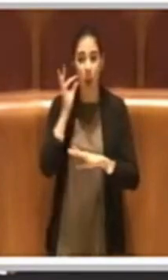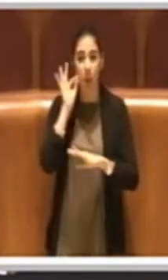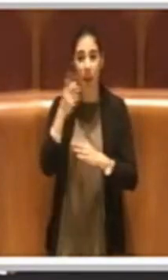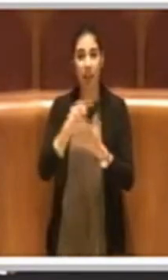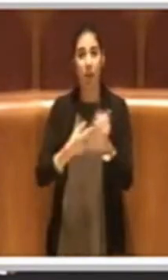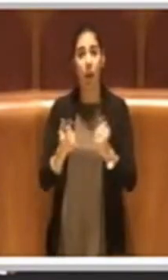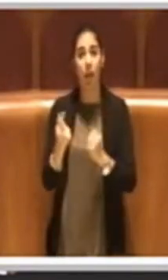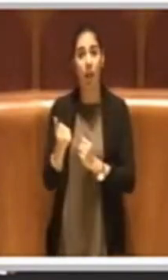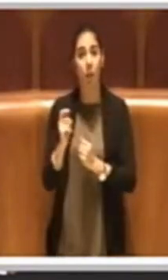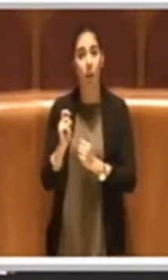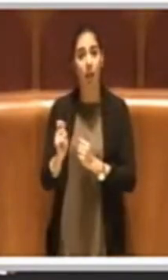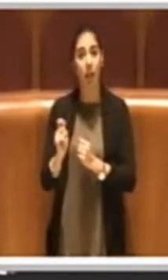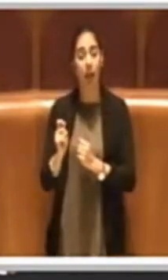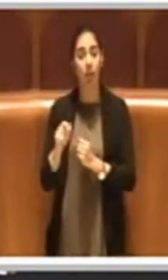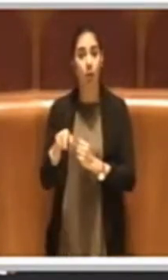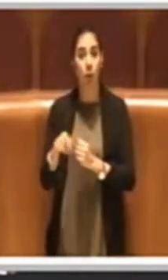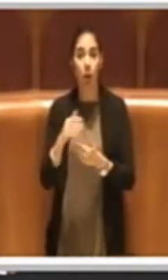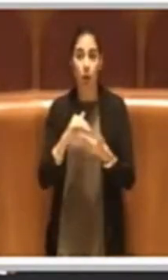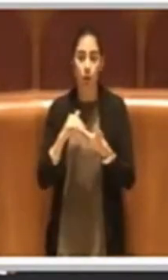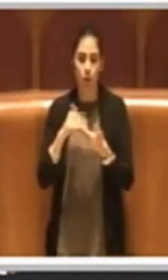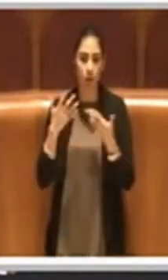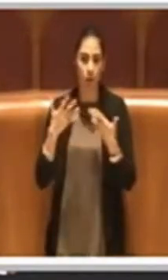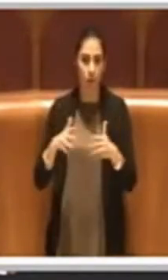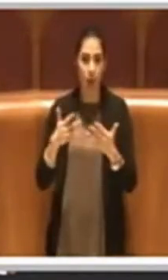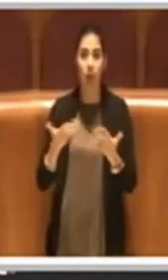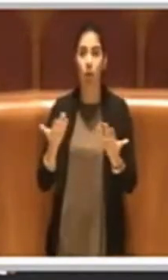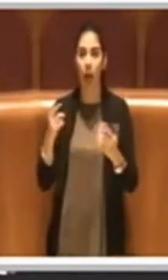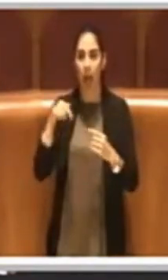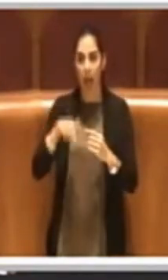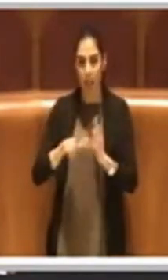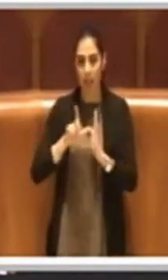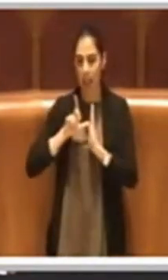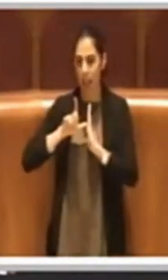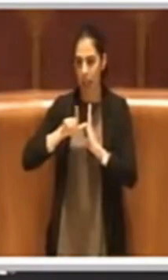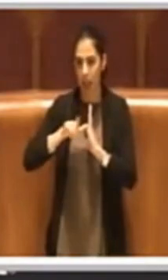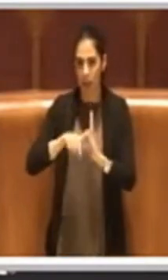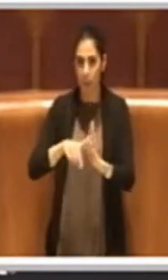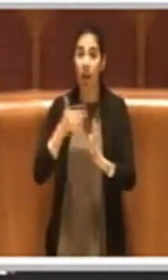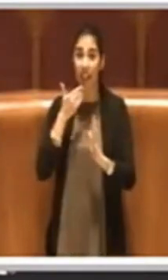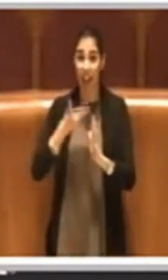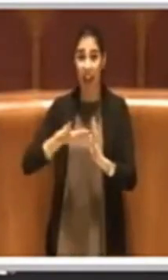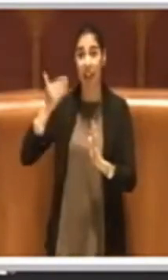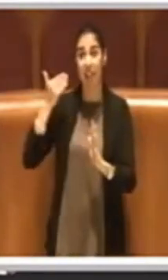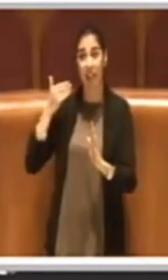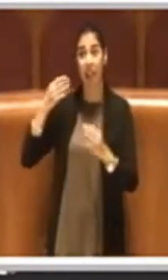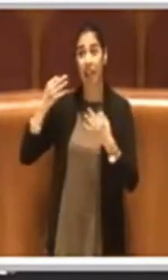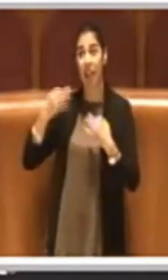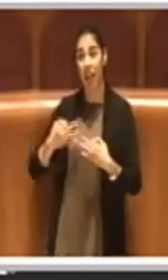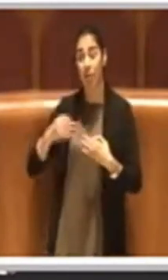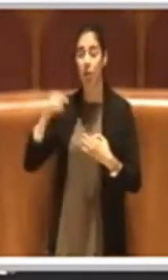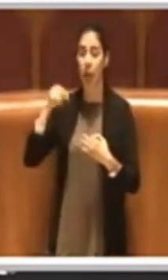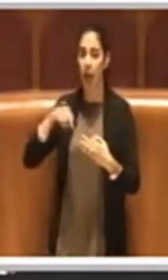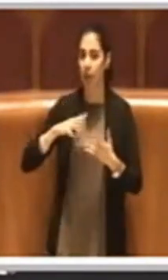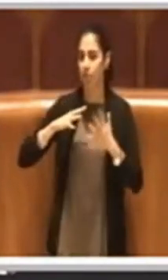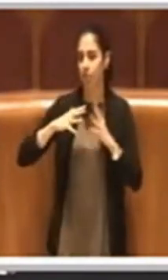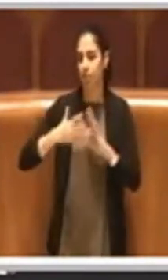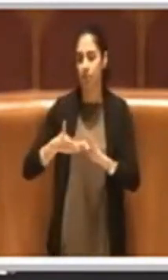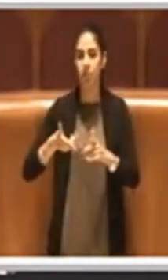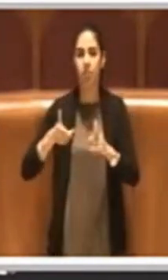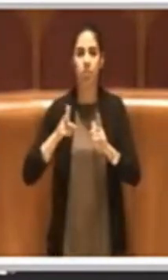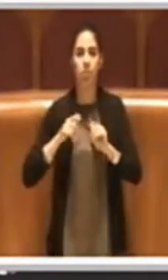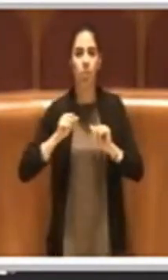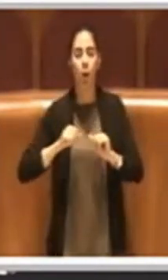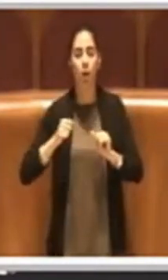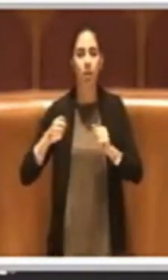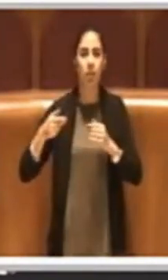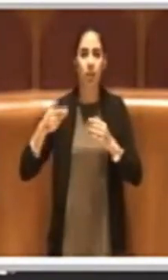che adesso col tempo grazie proprio quella decisione ha permesso di poter elaborare un percorso